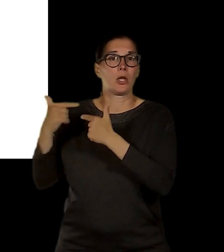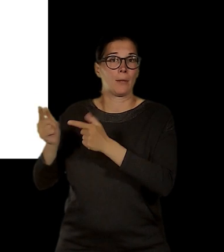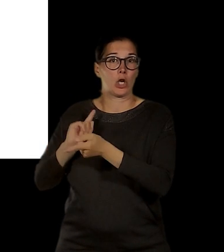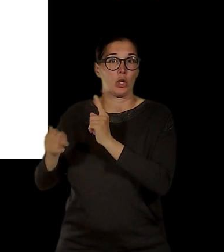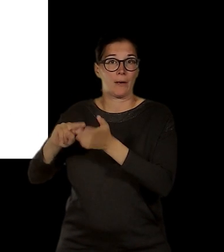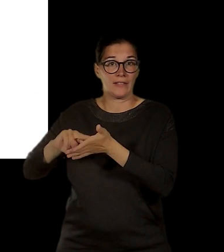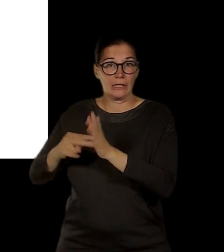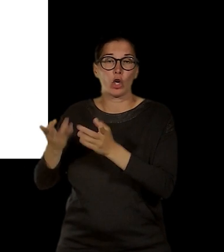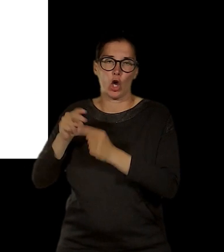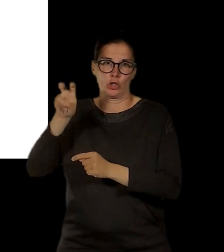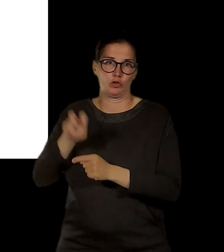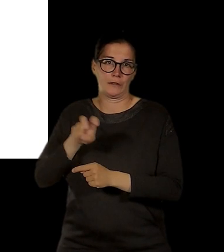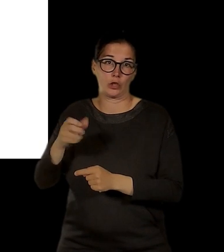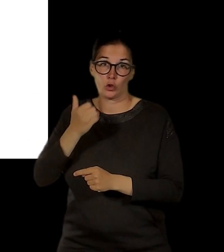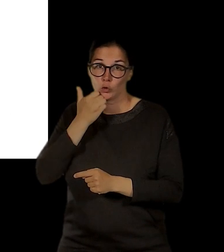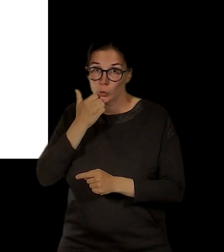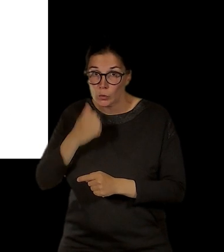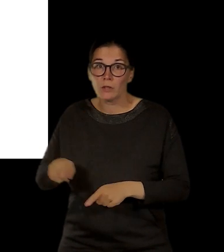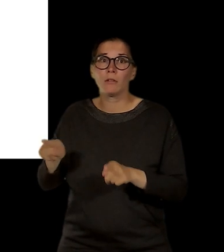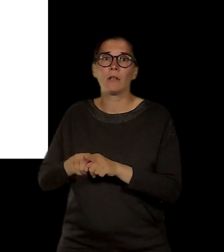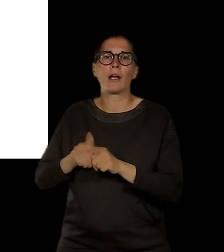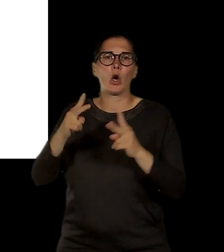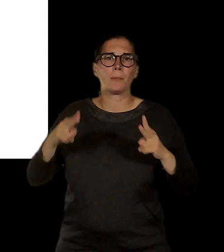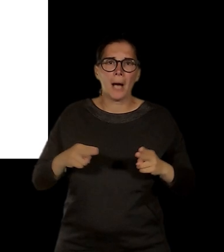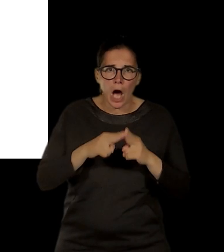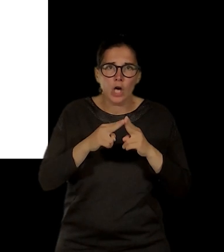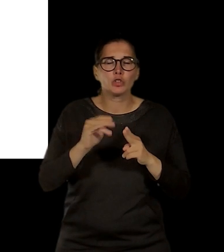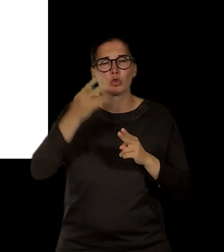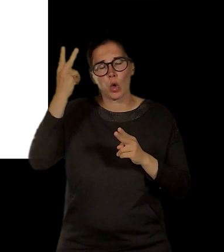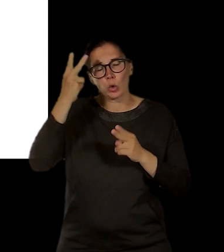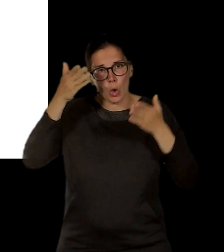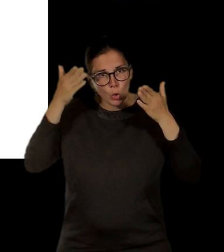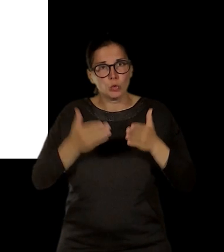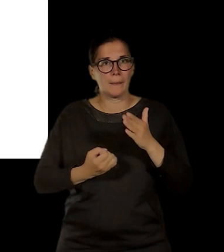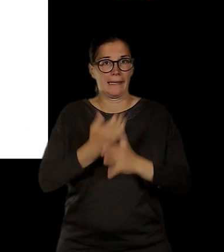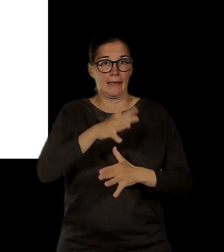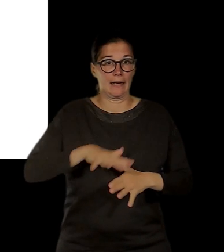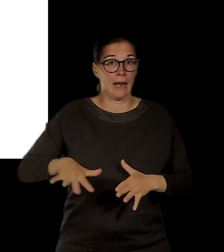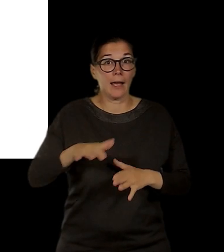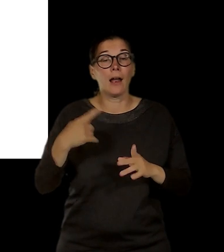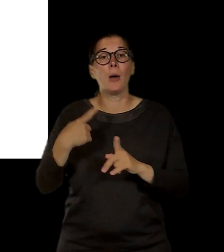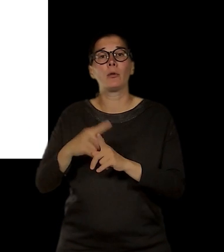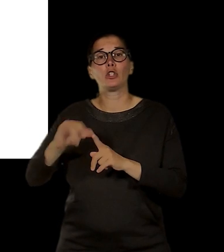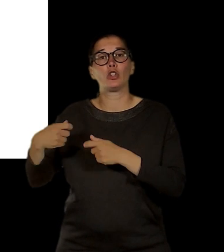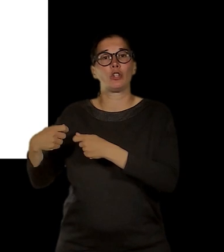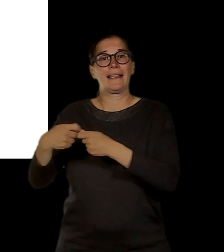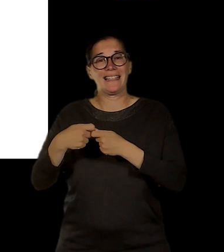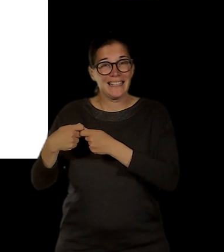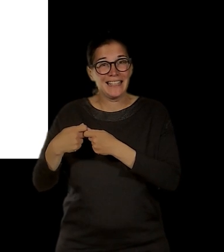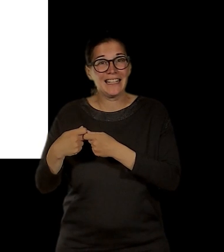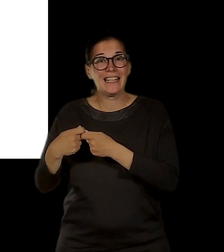z Curychu a krajinářů z Curychu a z Paříže. A také jsme měli tým